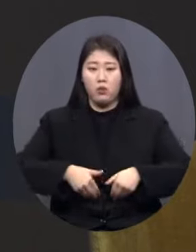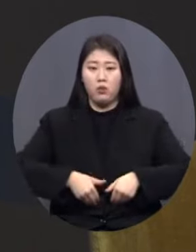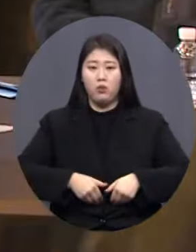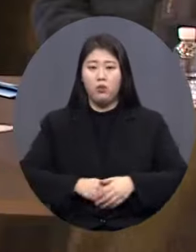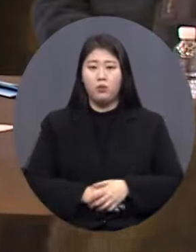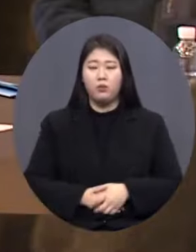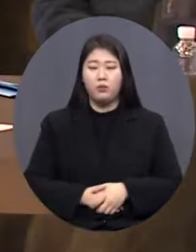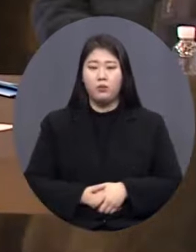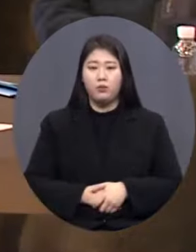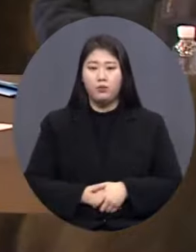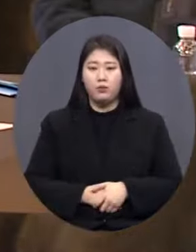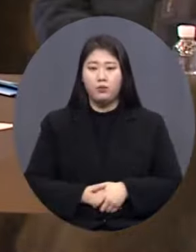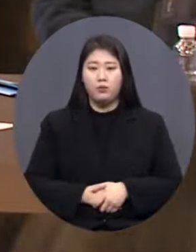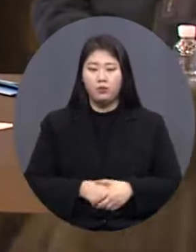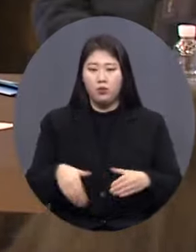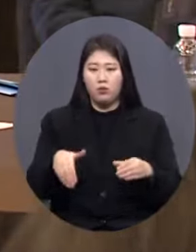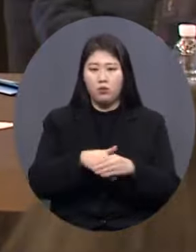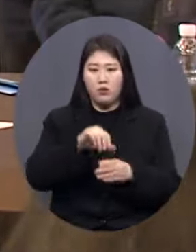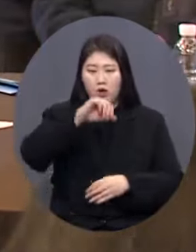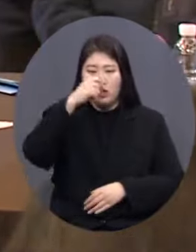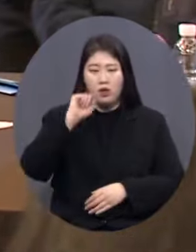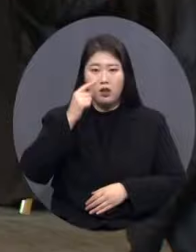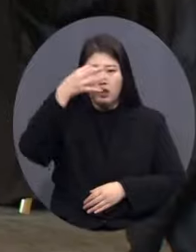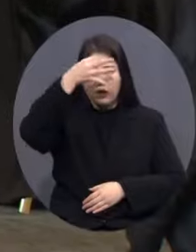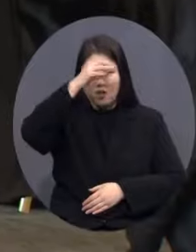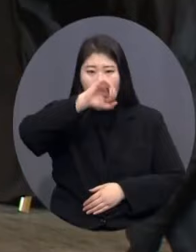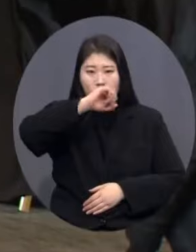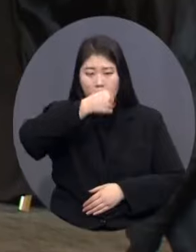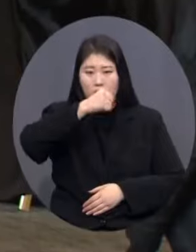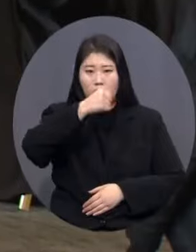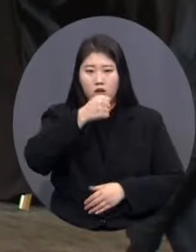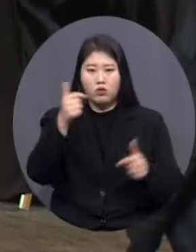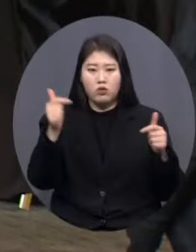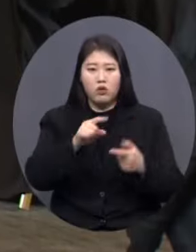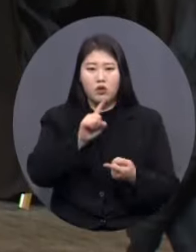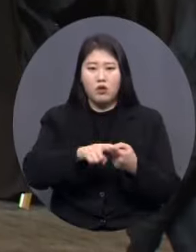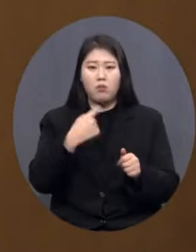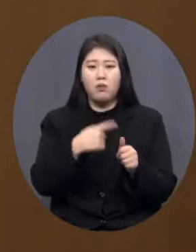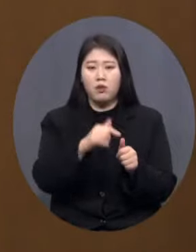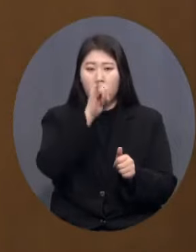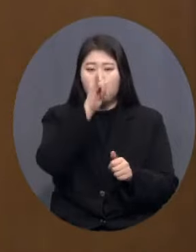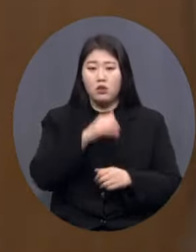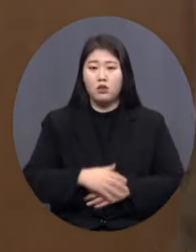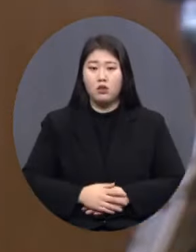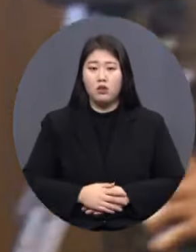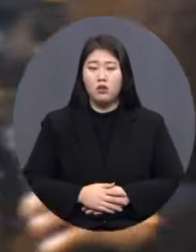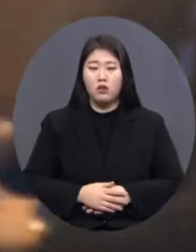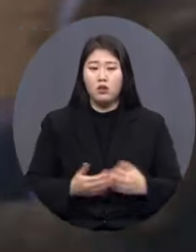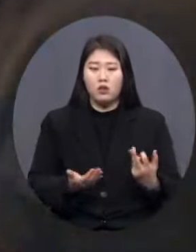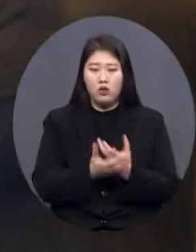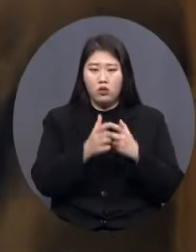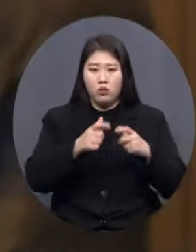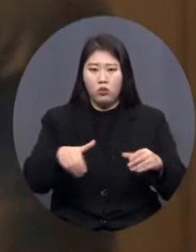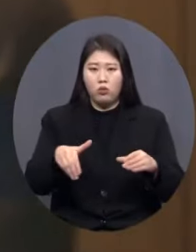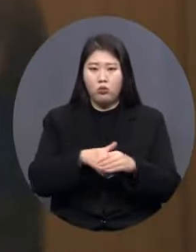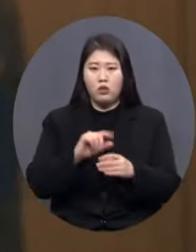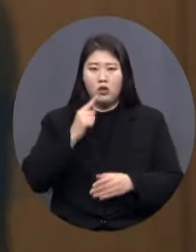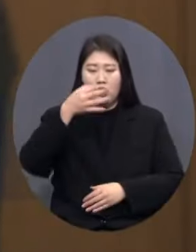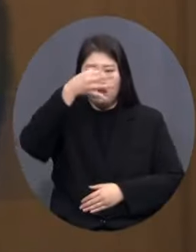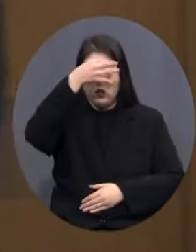생각이 됩니다. 문화예술 분야 예산 삭감에 대한 비판도 제기됐습니다. 제주도 문화예술